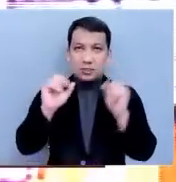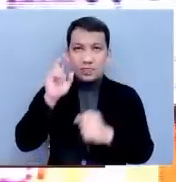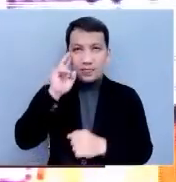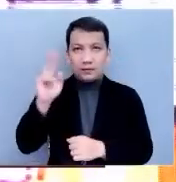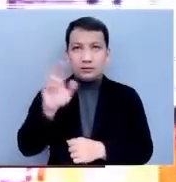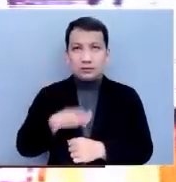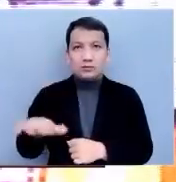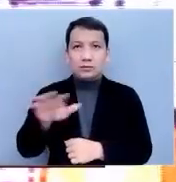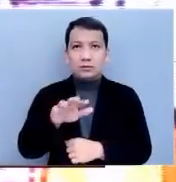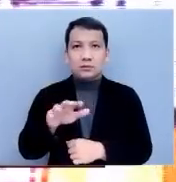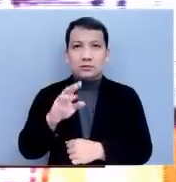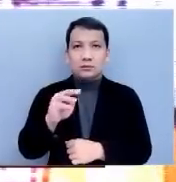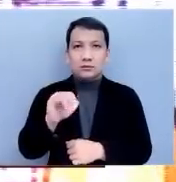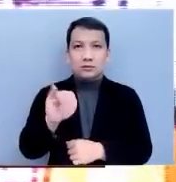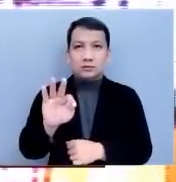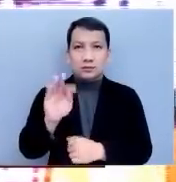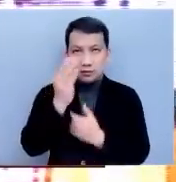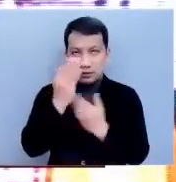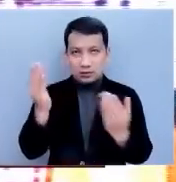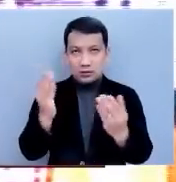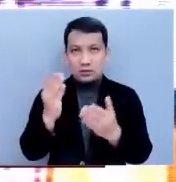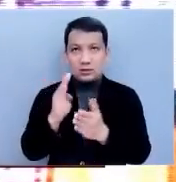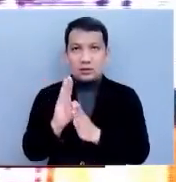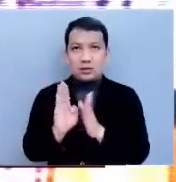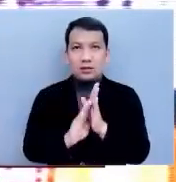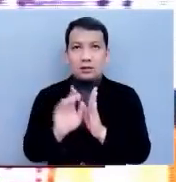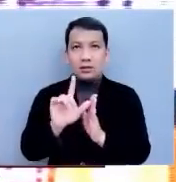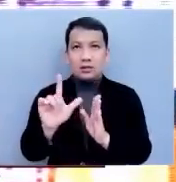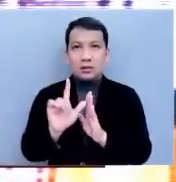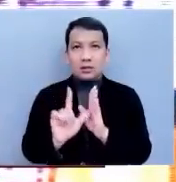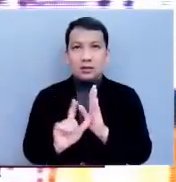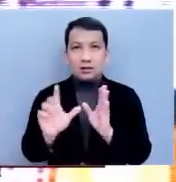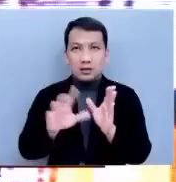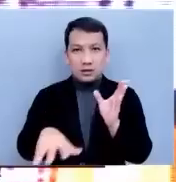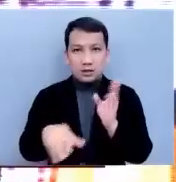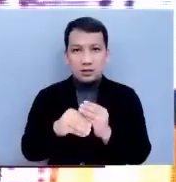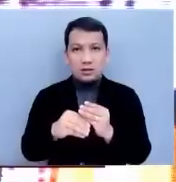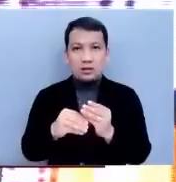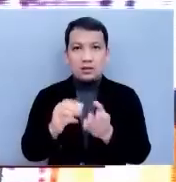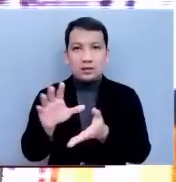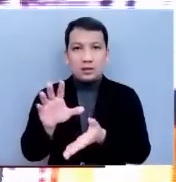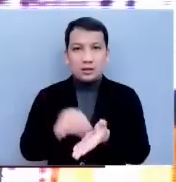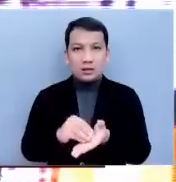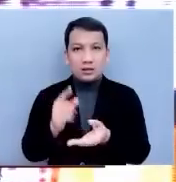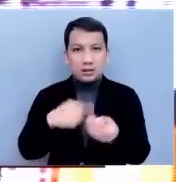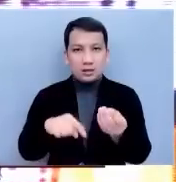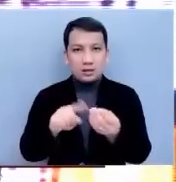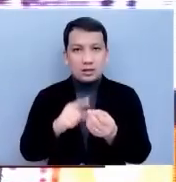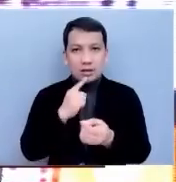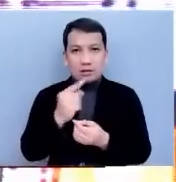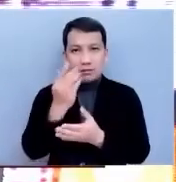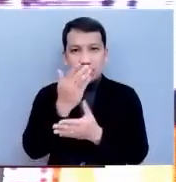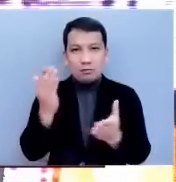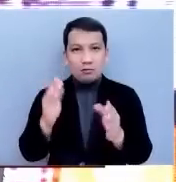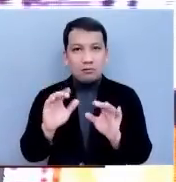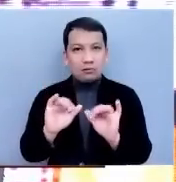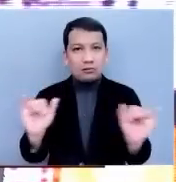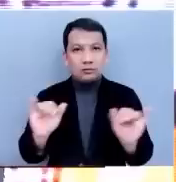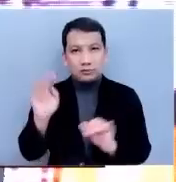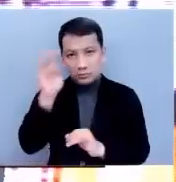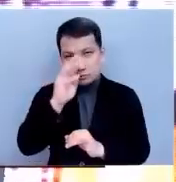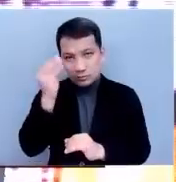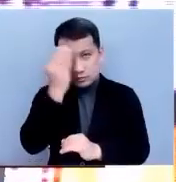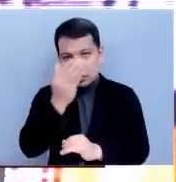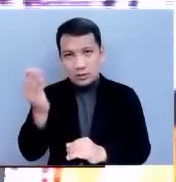ang Maharlika Investment Fund Bill. Oras na mahawakan niya ang kopya ng panukalang batas. Iginitin niyang walang dapat ipag-alala ang